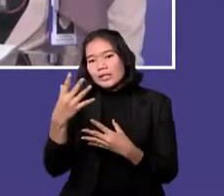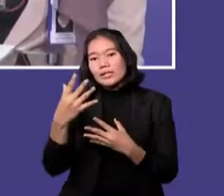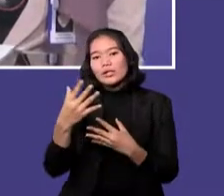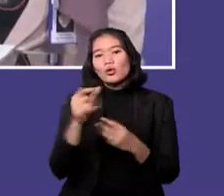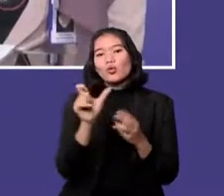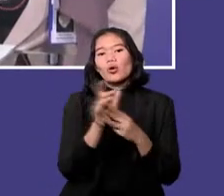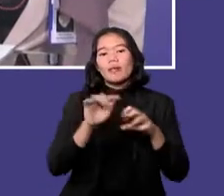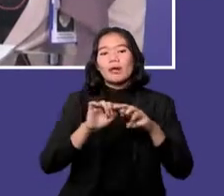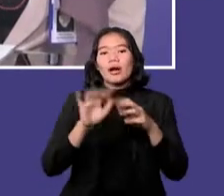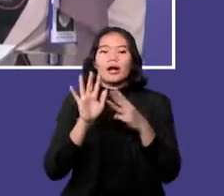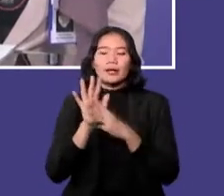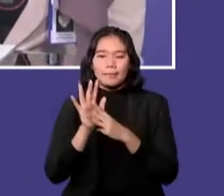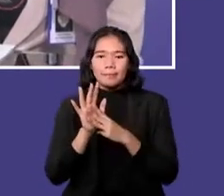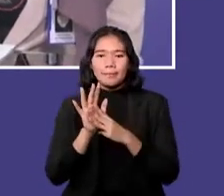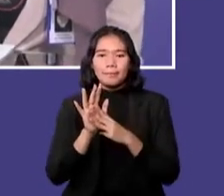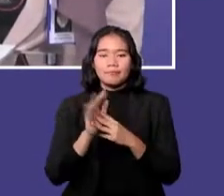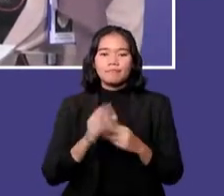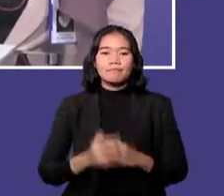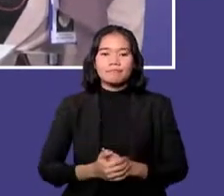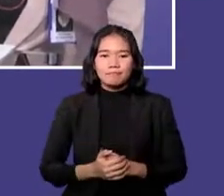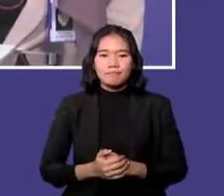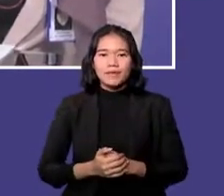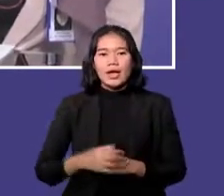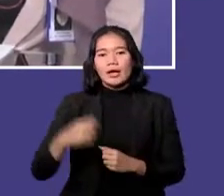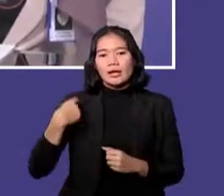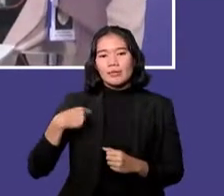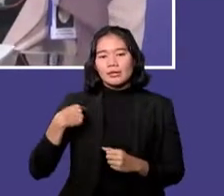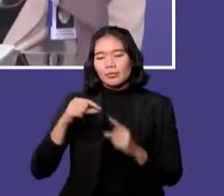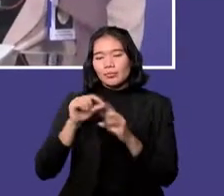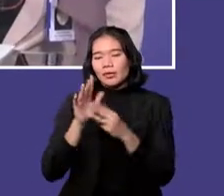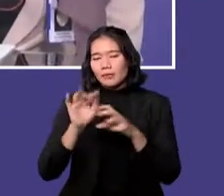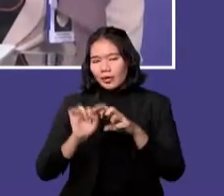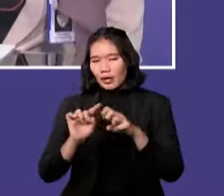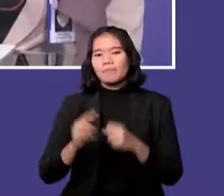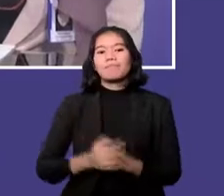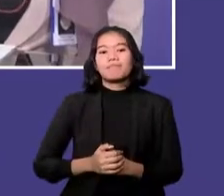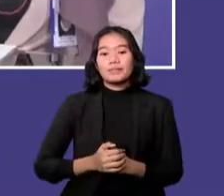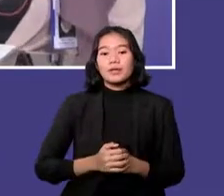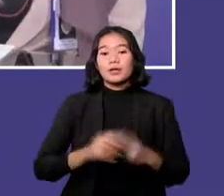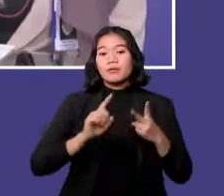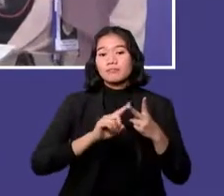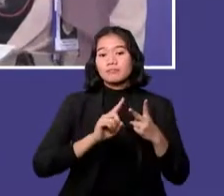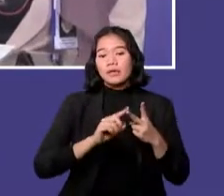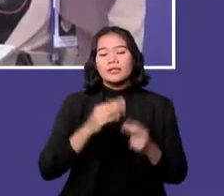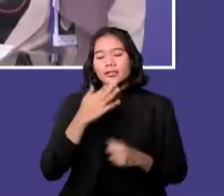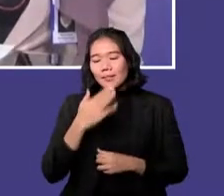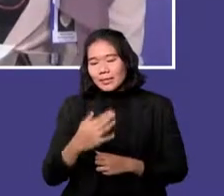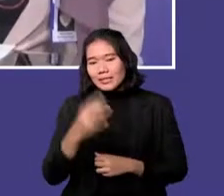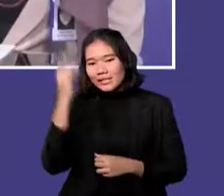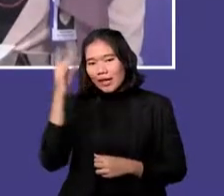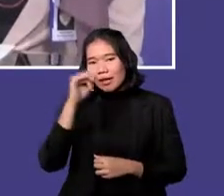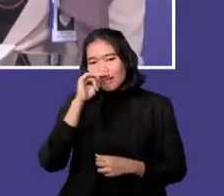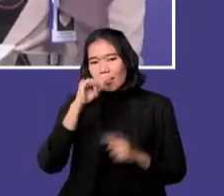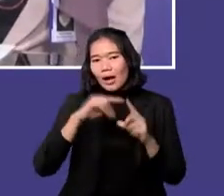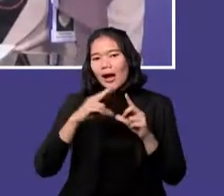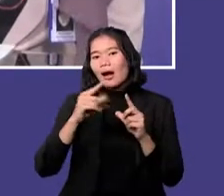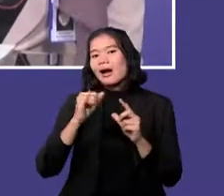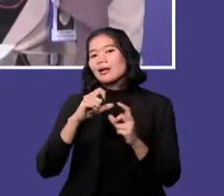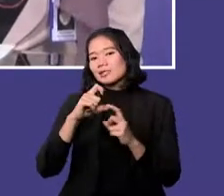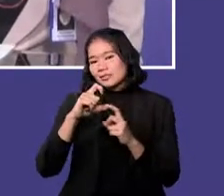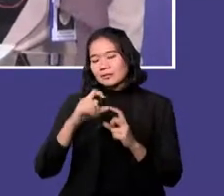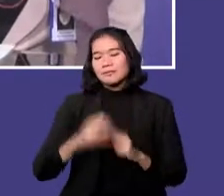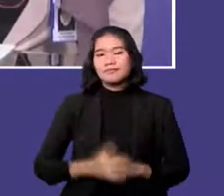mikro, kecil, menengah, dan ekonomi kreatif Kemenko PMK. Kemudian sudah selamat siang Pak Aris. Selamat